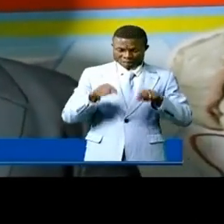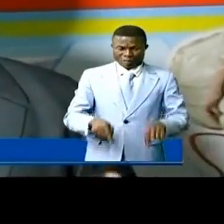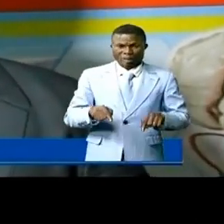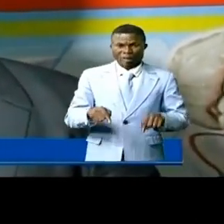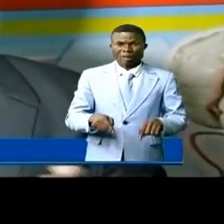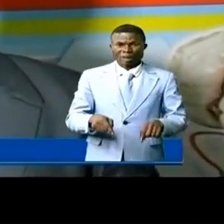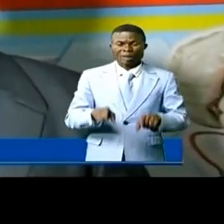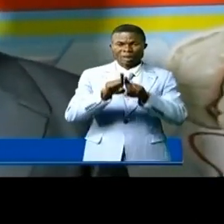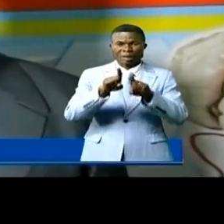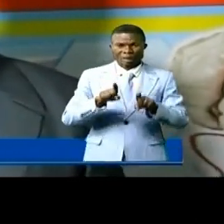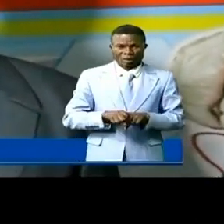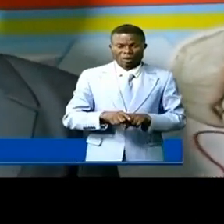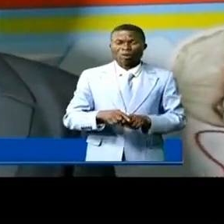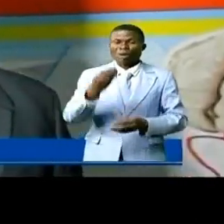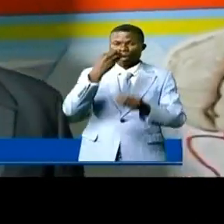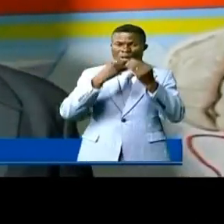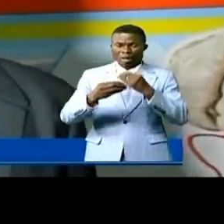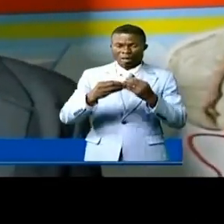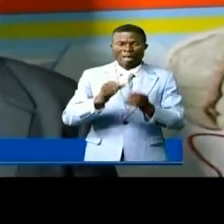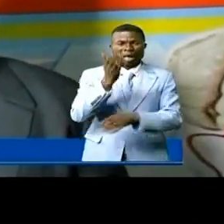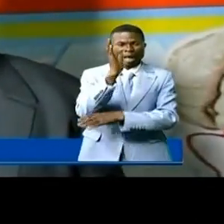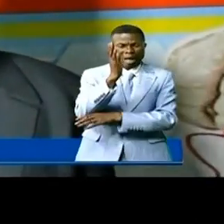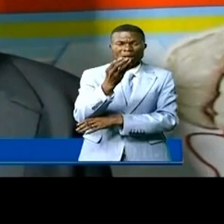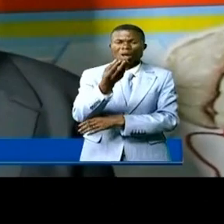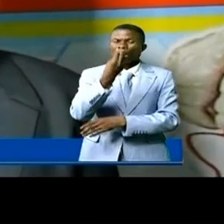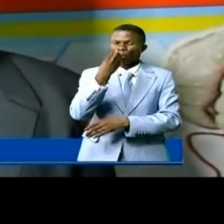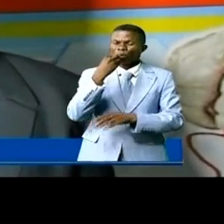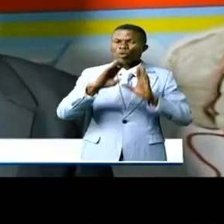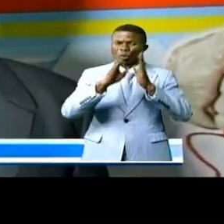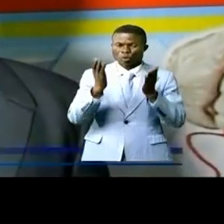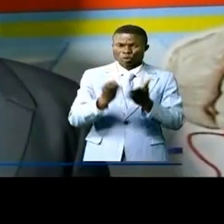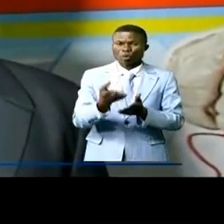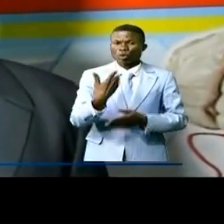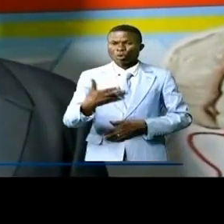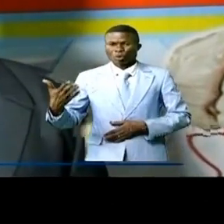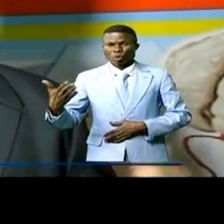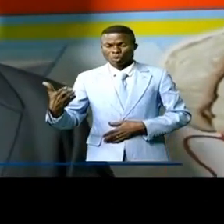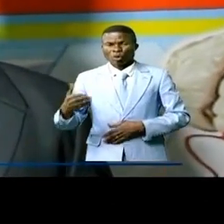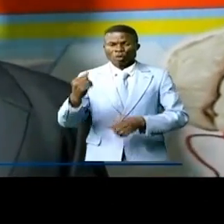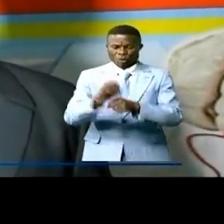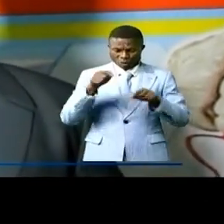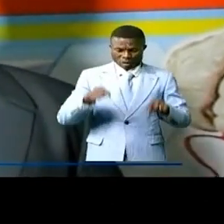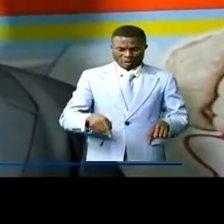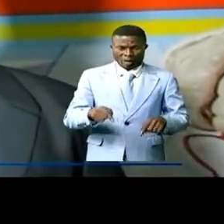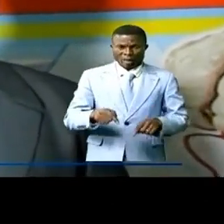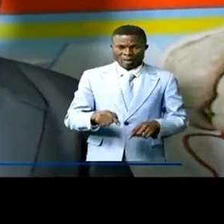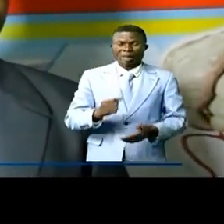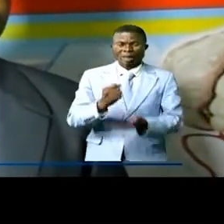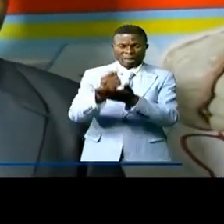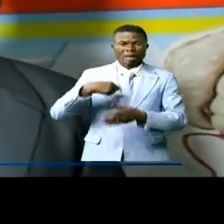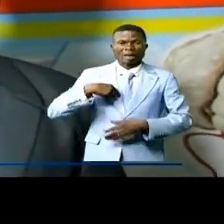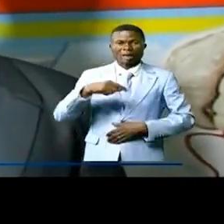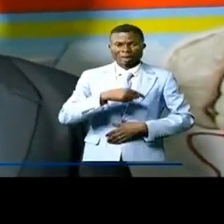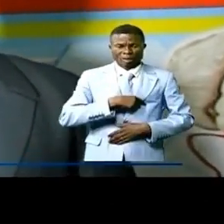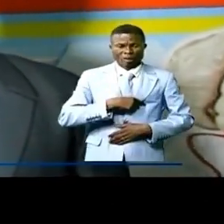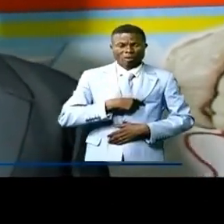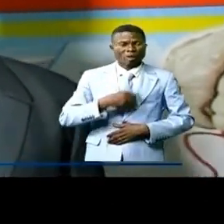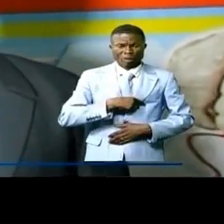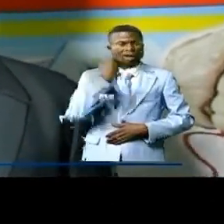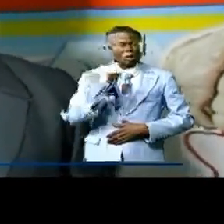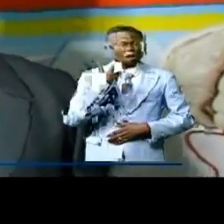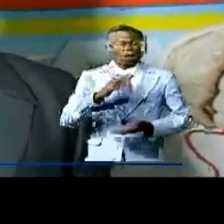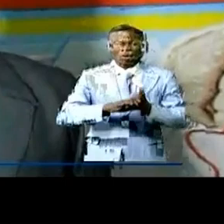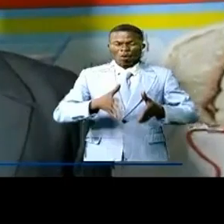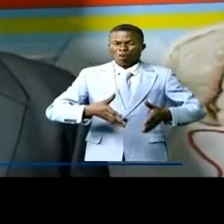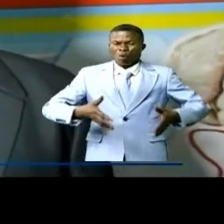d'imiter l'alimentation des blancs on doit manger toutes les aliments qui sont pour du genou je pense qu'elle s'appelle nous aider à éviter l'obésité et